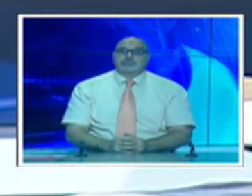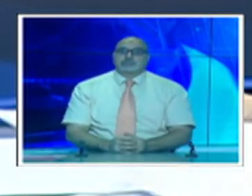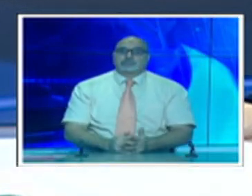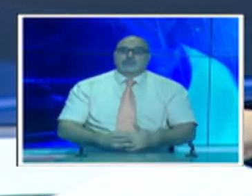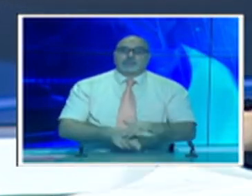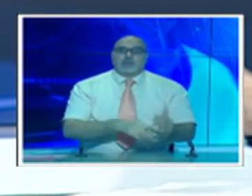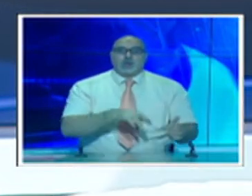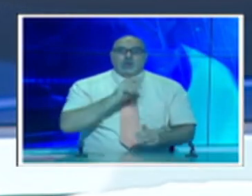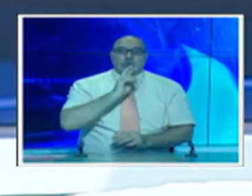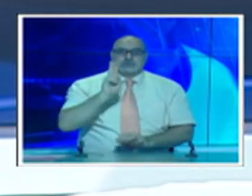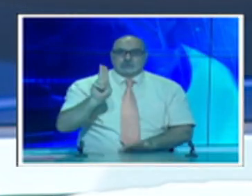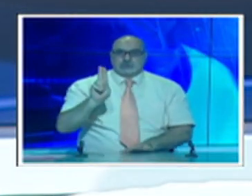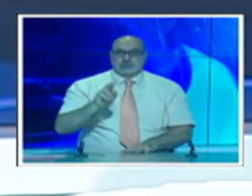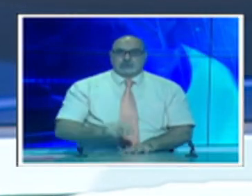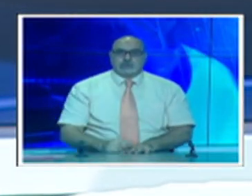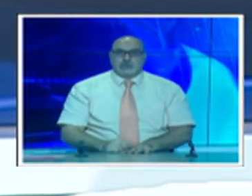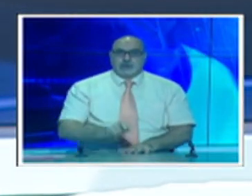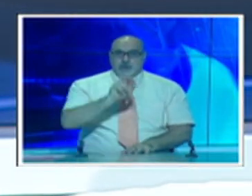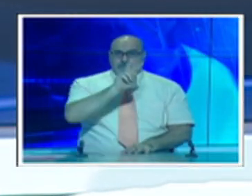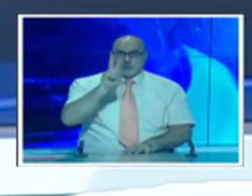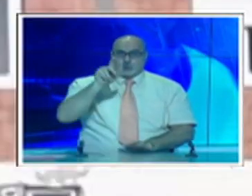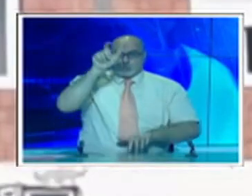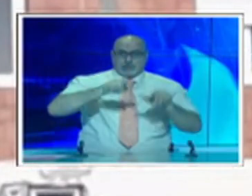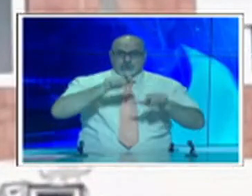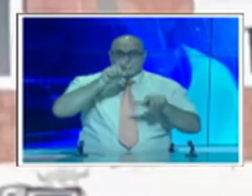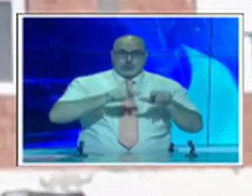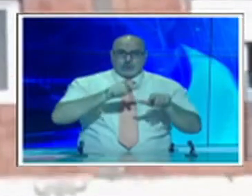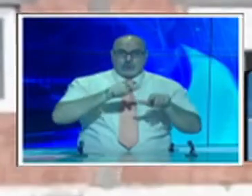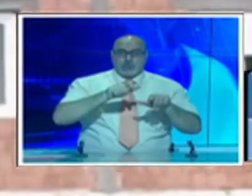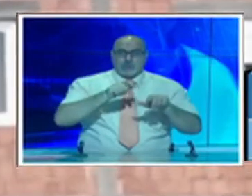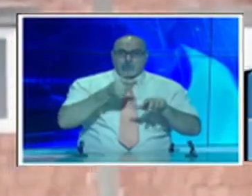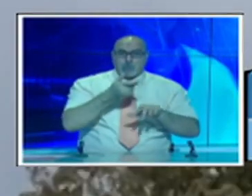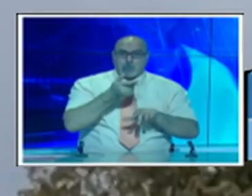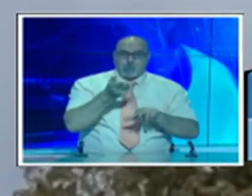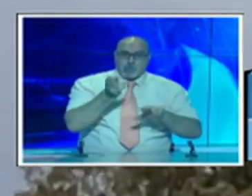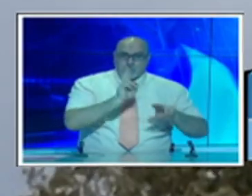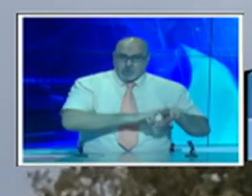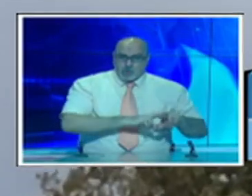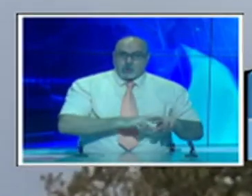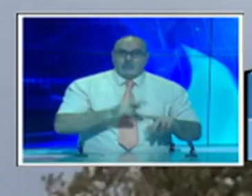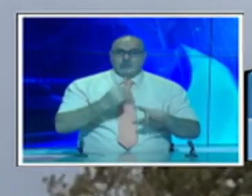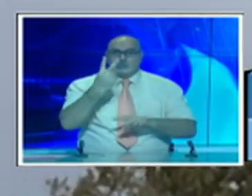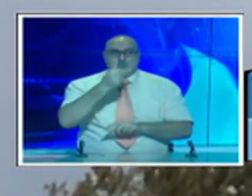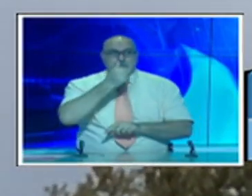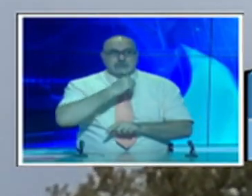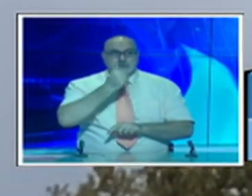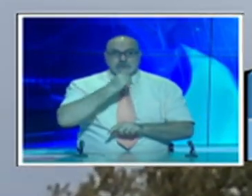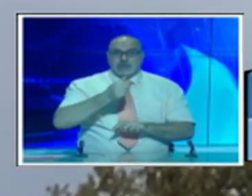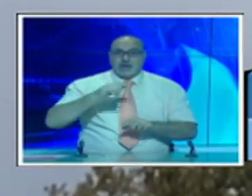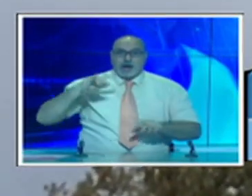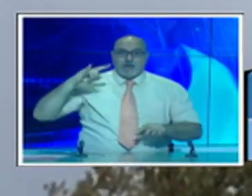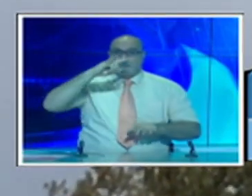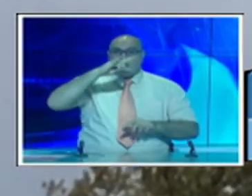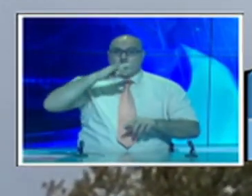وفي أوكرانيا لقي 22 شخصا مصرعهم وأصيب 2 آخران في تحطم